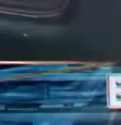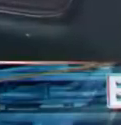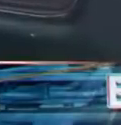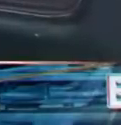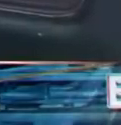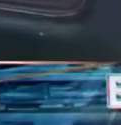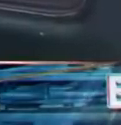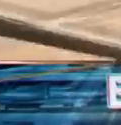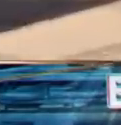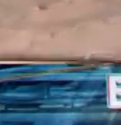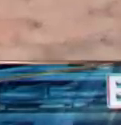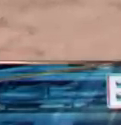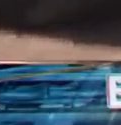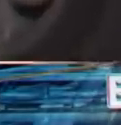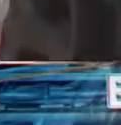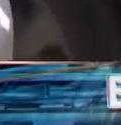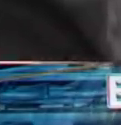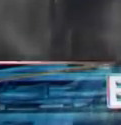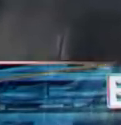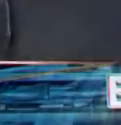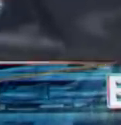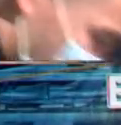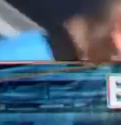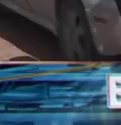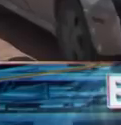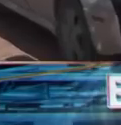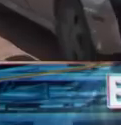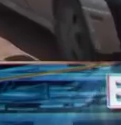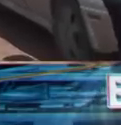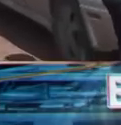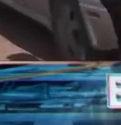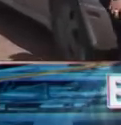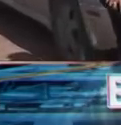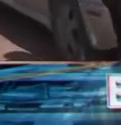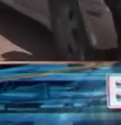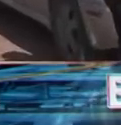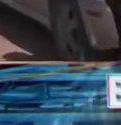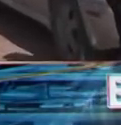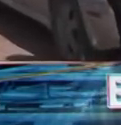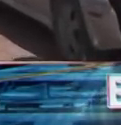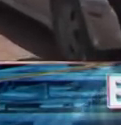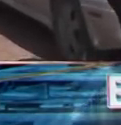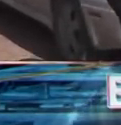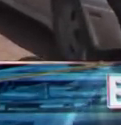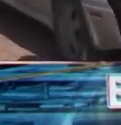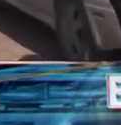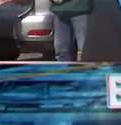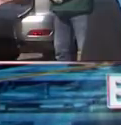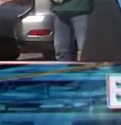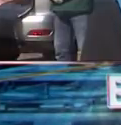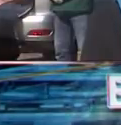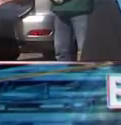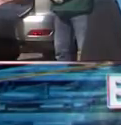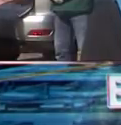Көмек қажетінде құнды. Қазақстан мұсылмандары діни басқармасы Талдықорған өңірлік өкілдігі қайырымдылық керуен атты акциясын бастады.